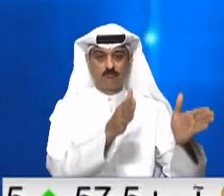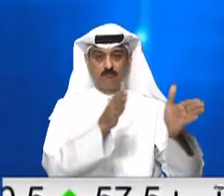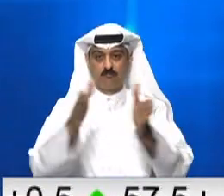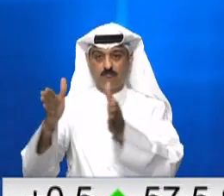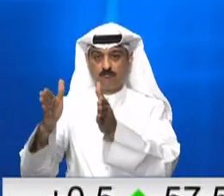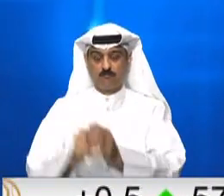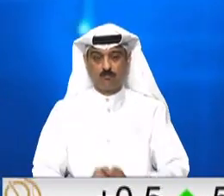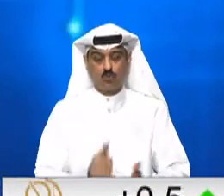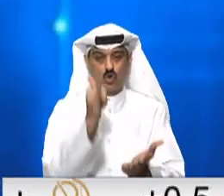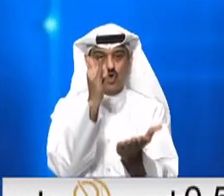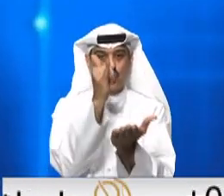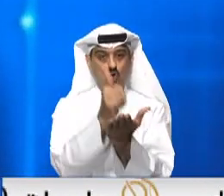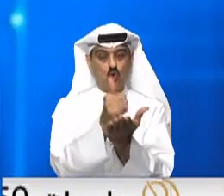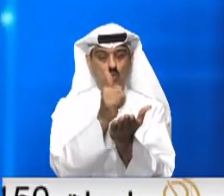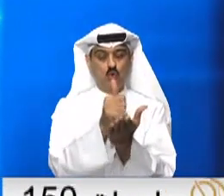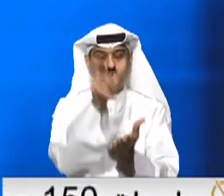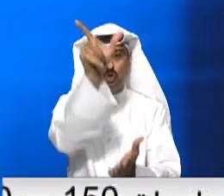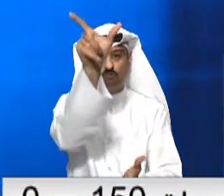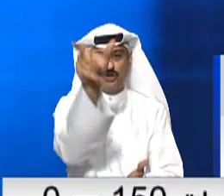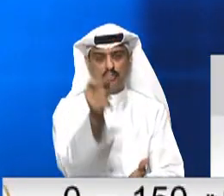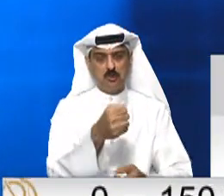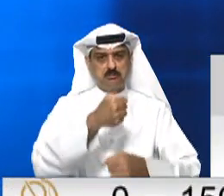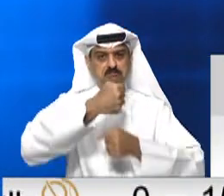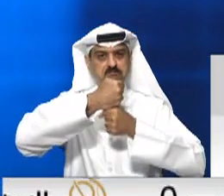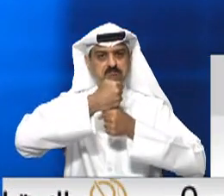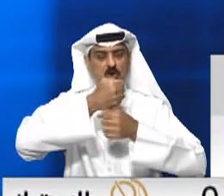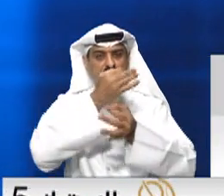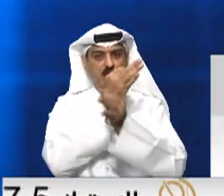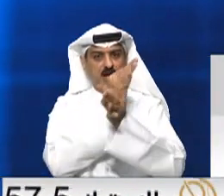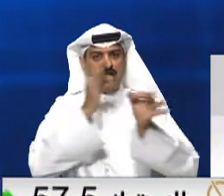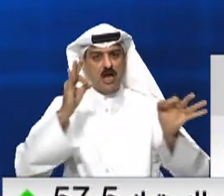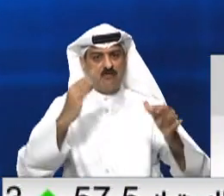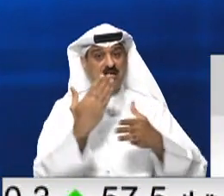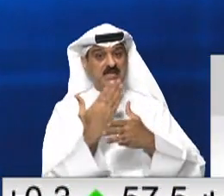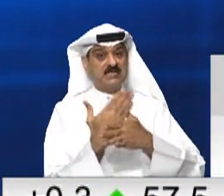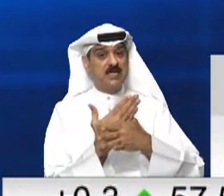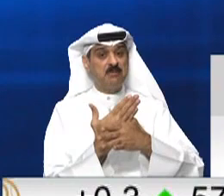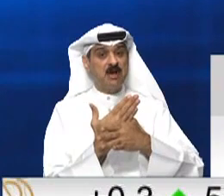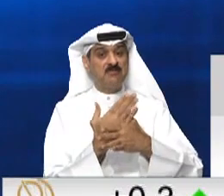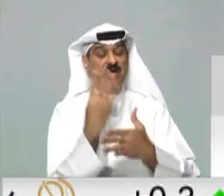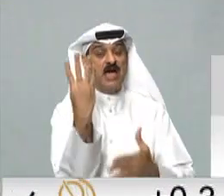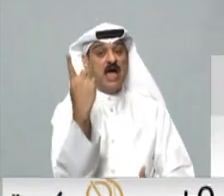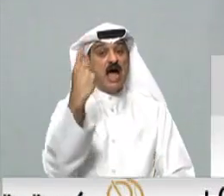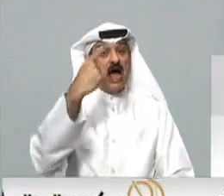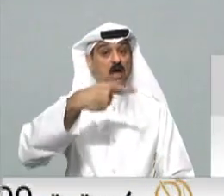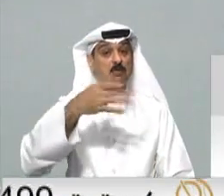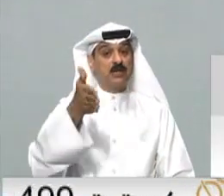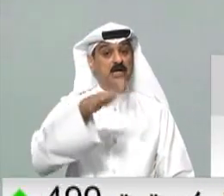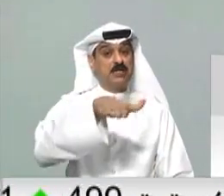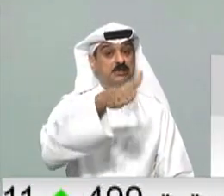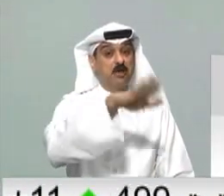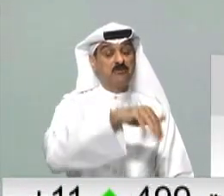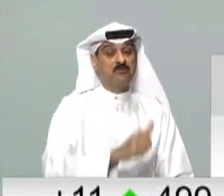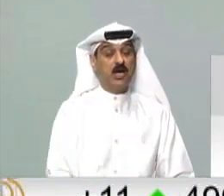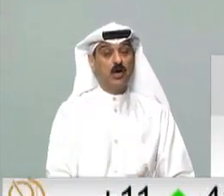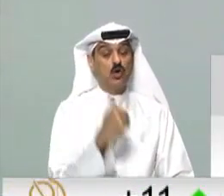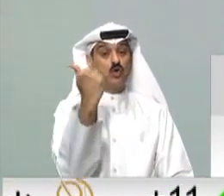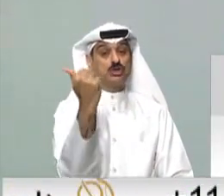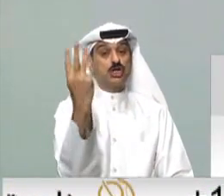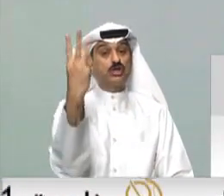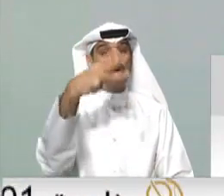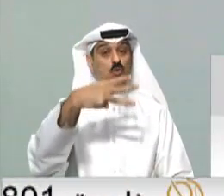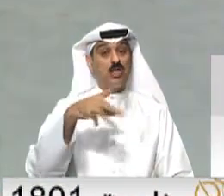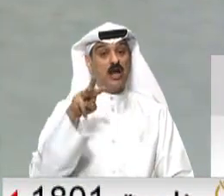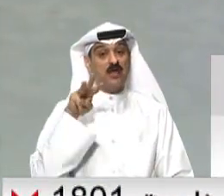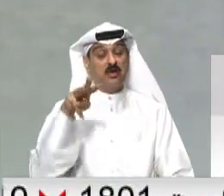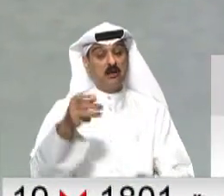مددت السلطه الاقليميه الايطاليه حاله التاهب القصوى بعد مقتل 14 شخصا لغه تشريد اكثر من 36 الف